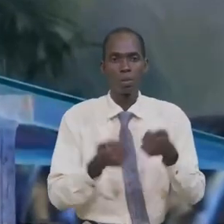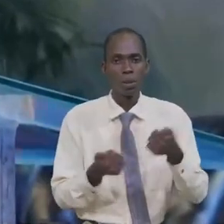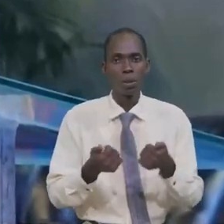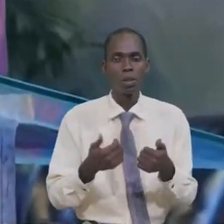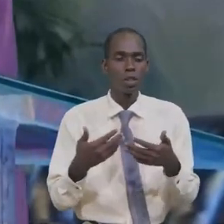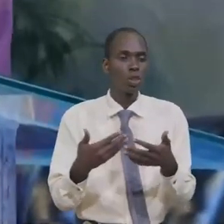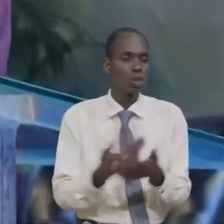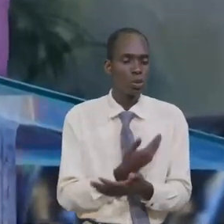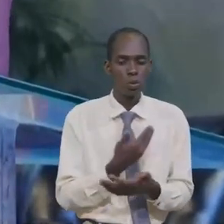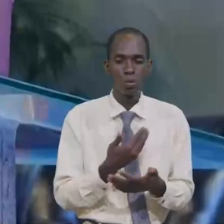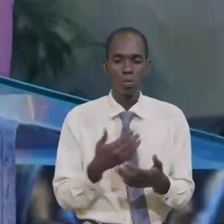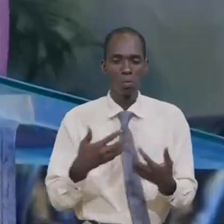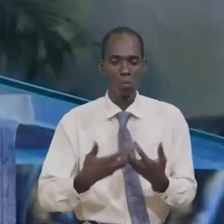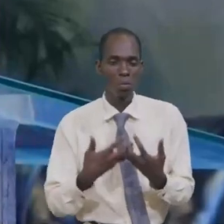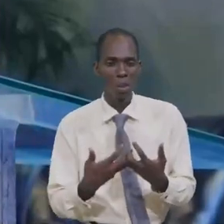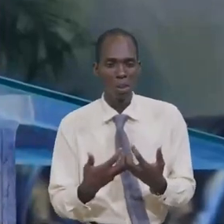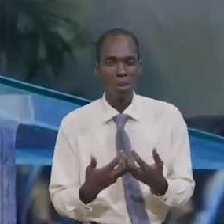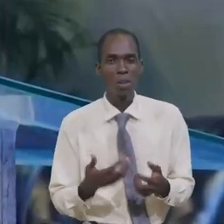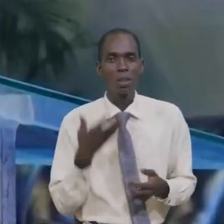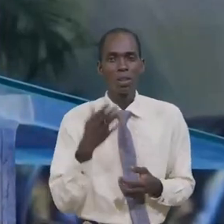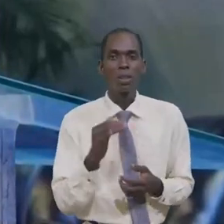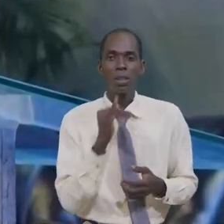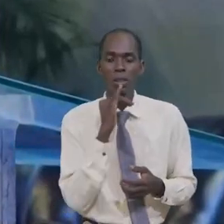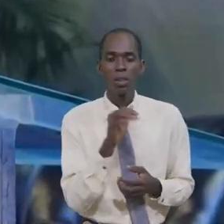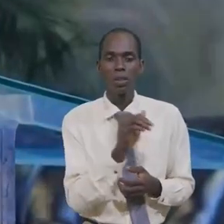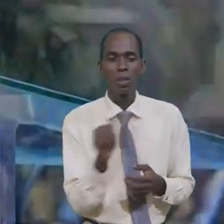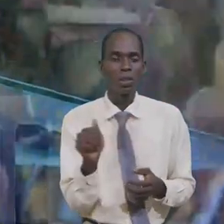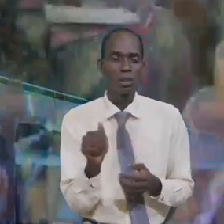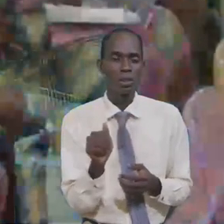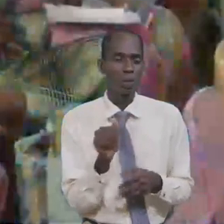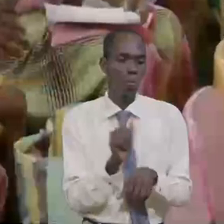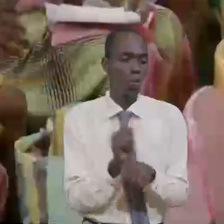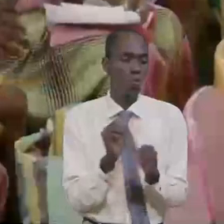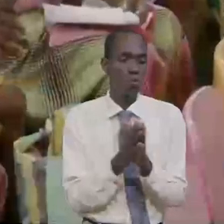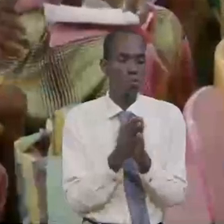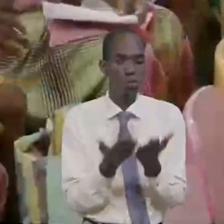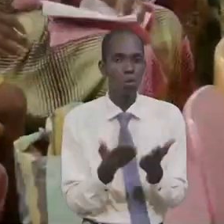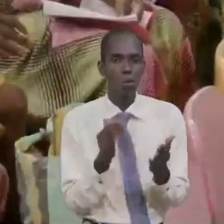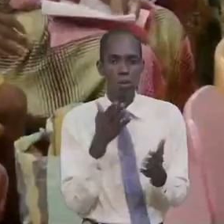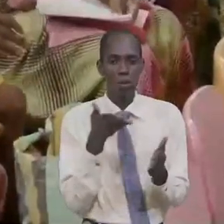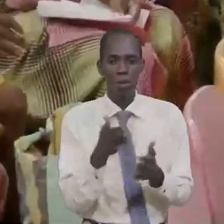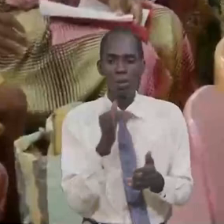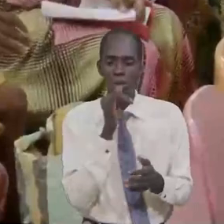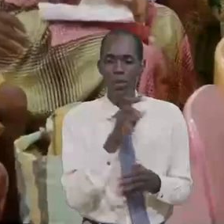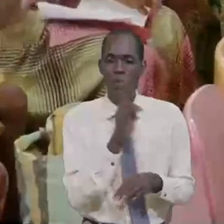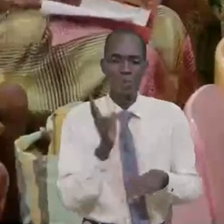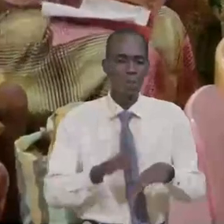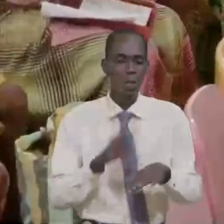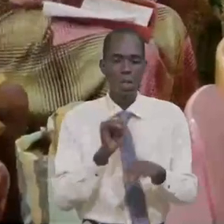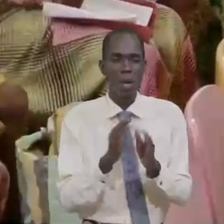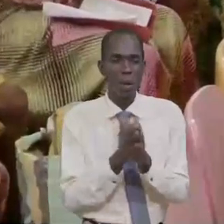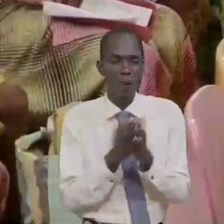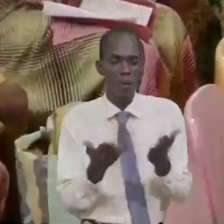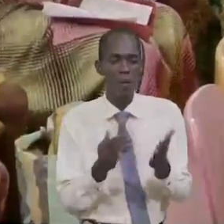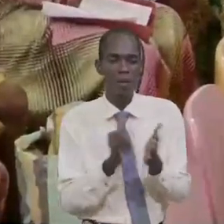machine il y a un manuel il y a un livret qui accompagne ce dont